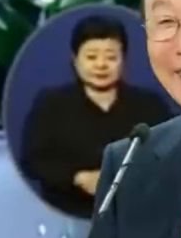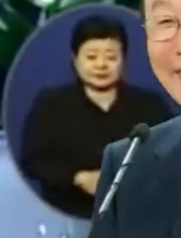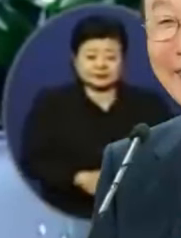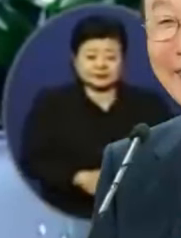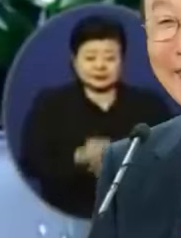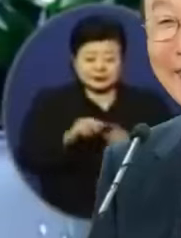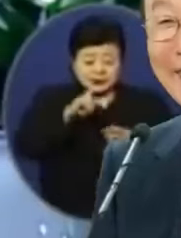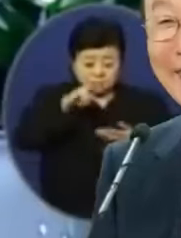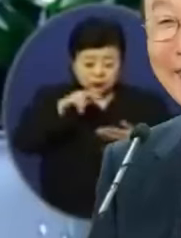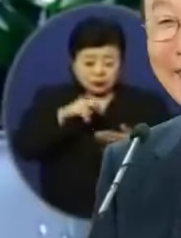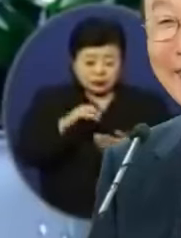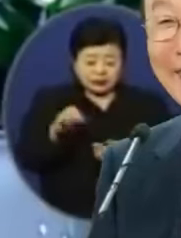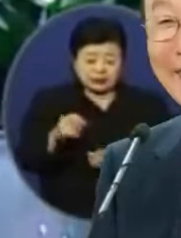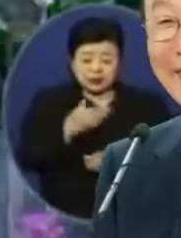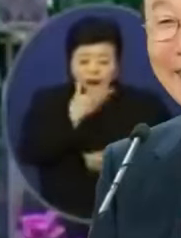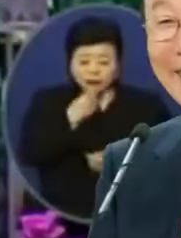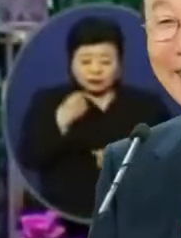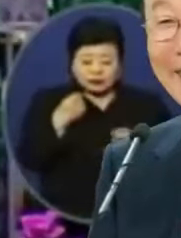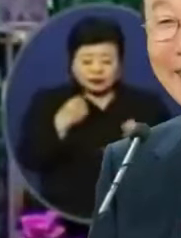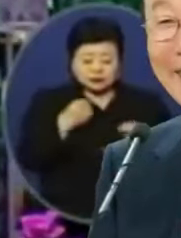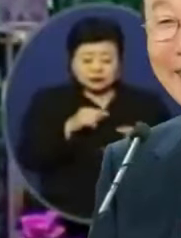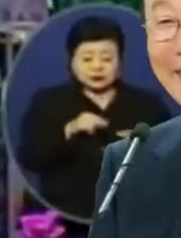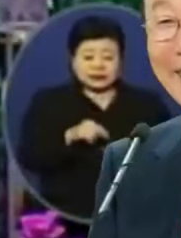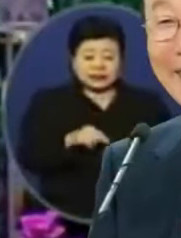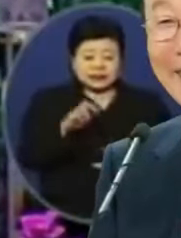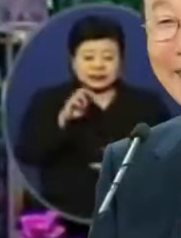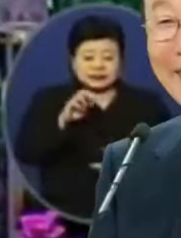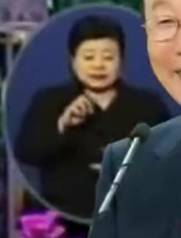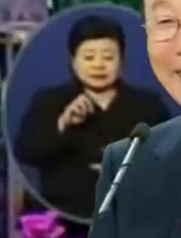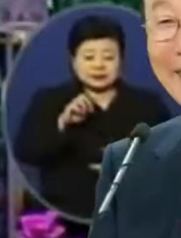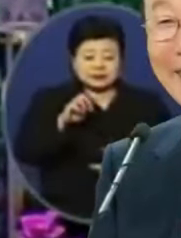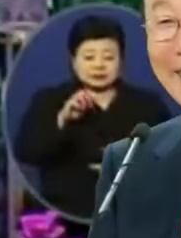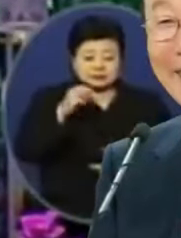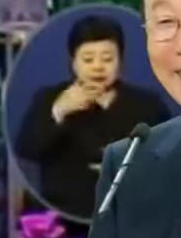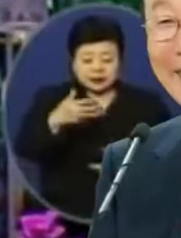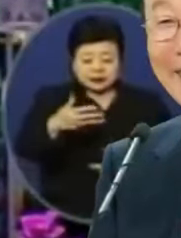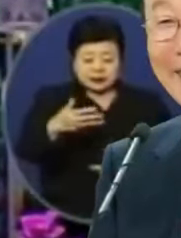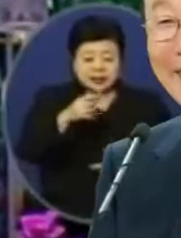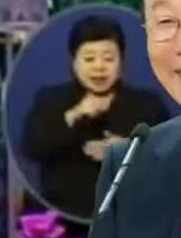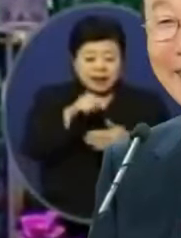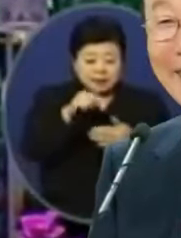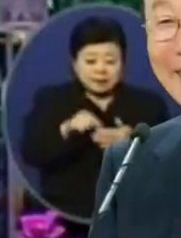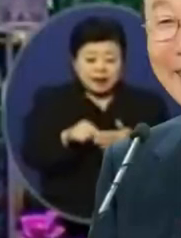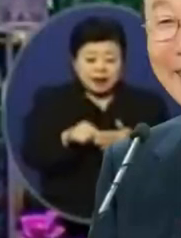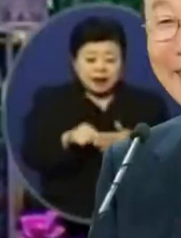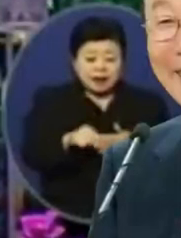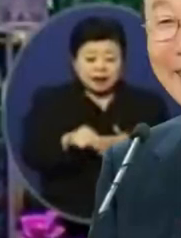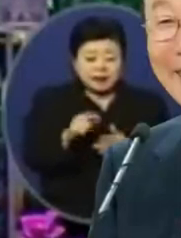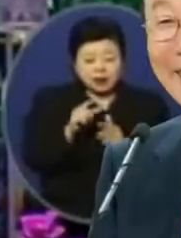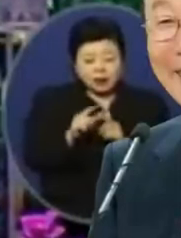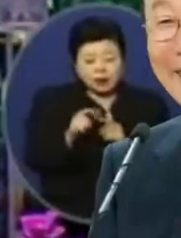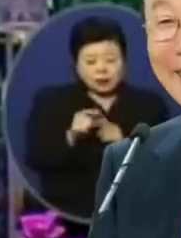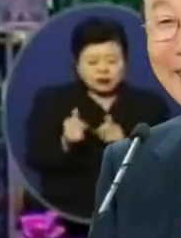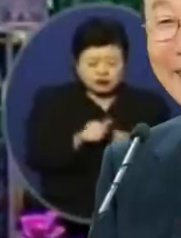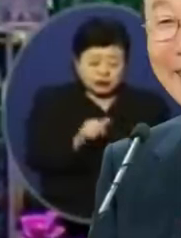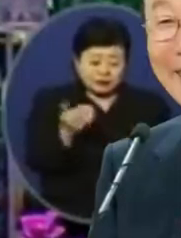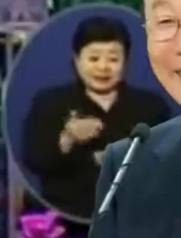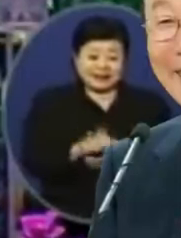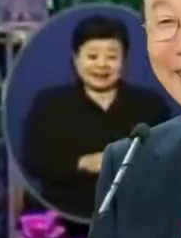성경에 보면 마태복음 26장 38절로 39절에 이에 말씀하시되 내 마음이 매우 고민하여 죽게